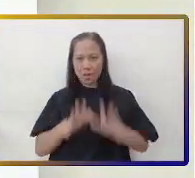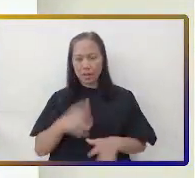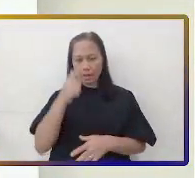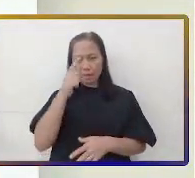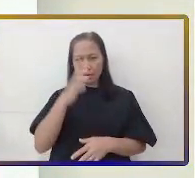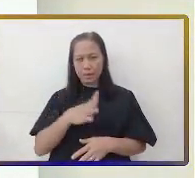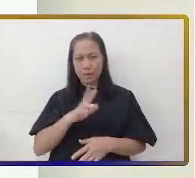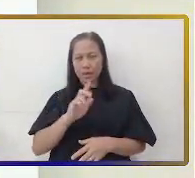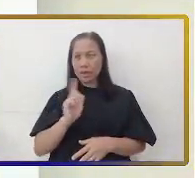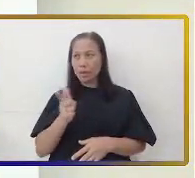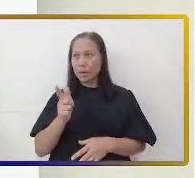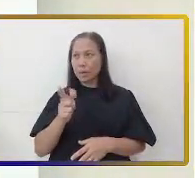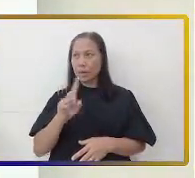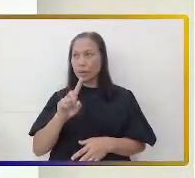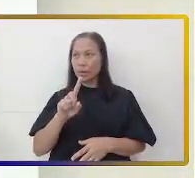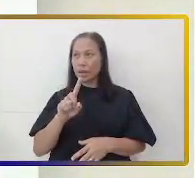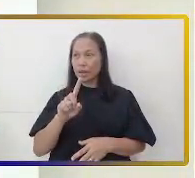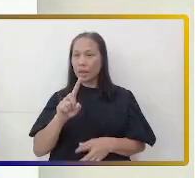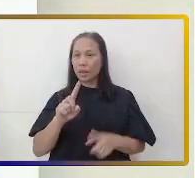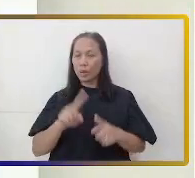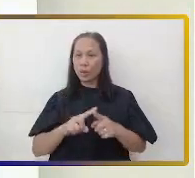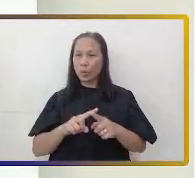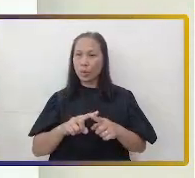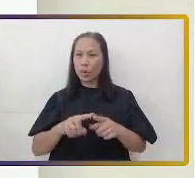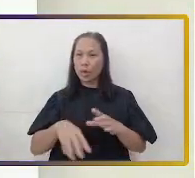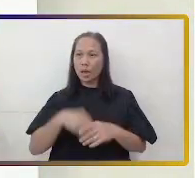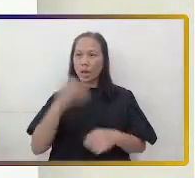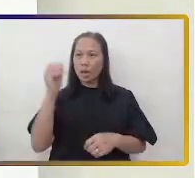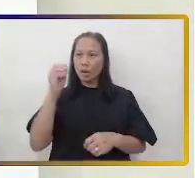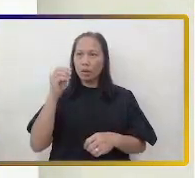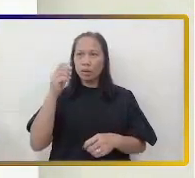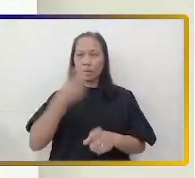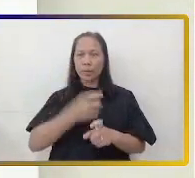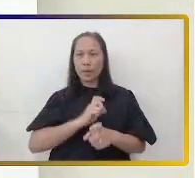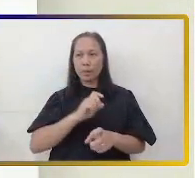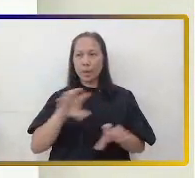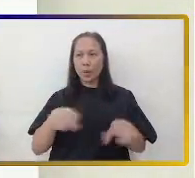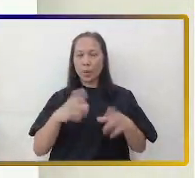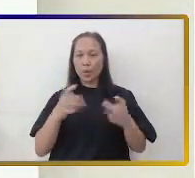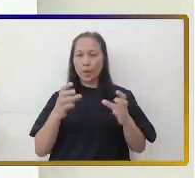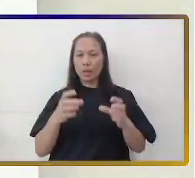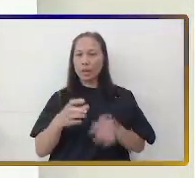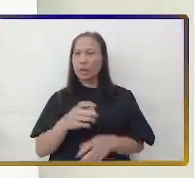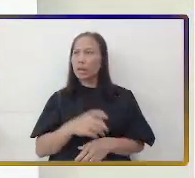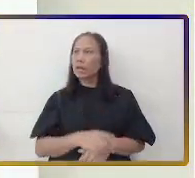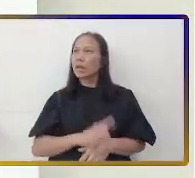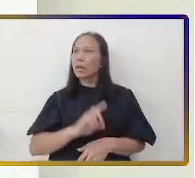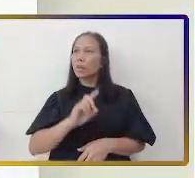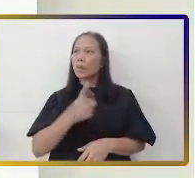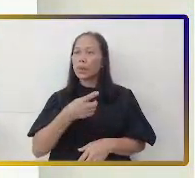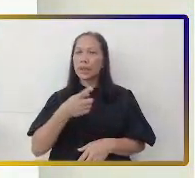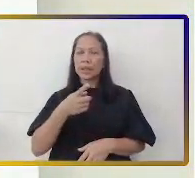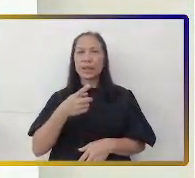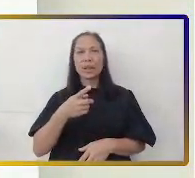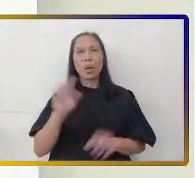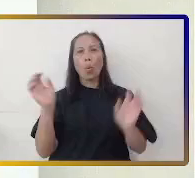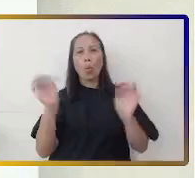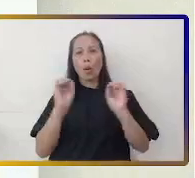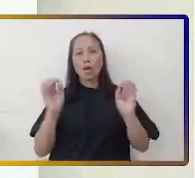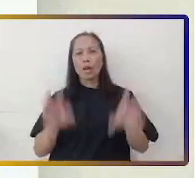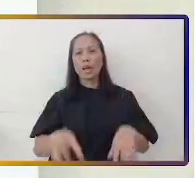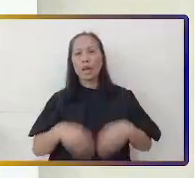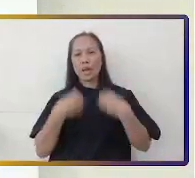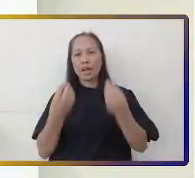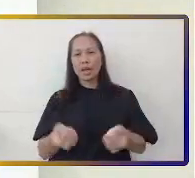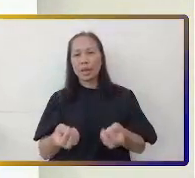2021 na nag-decide ako na umalis na ako sa work Wala na akong pambigay dahil wala akong trabaho Gusto ko pa